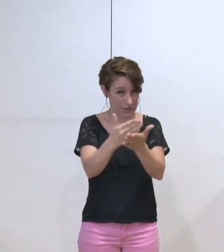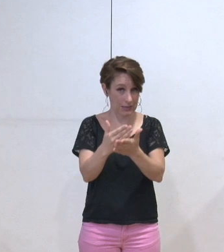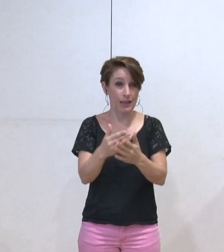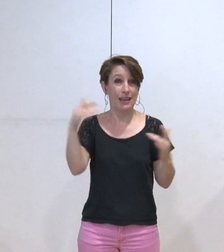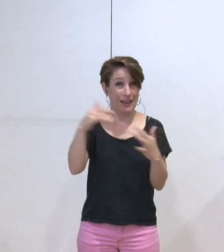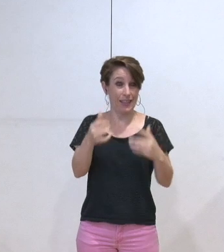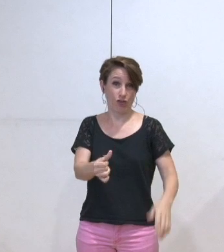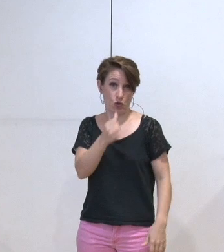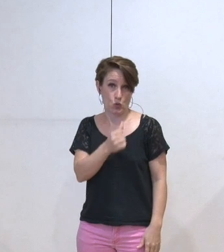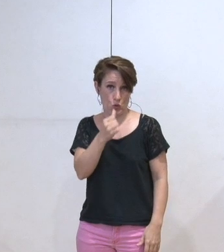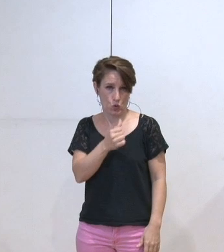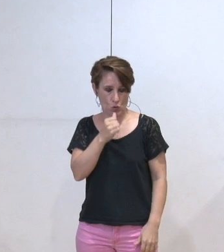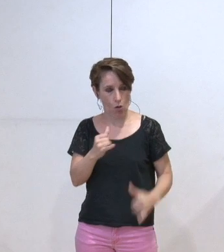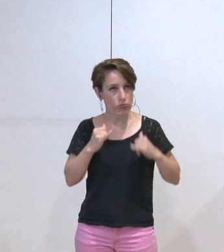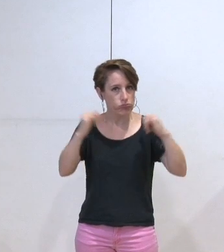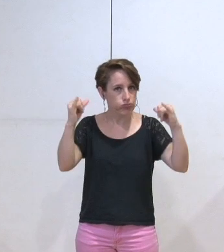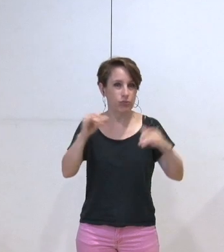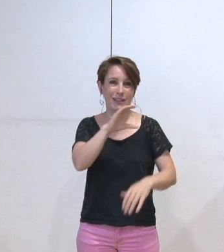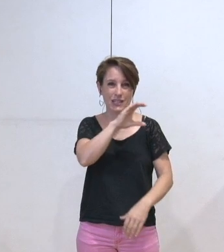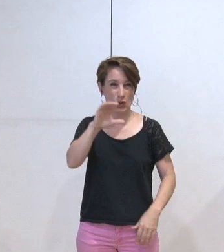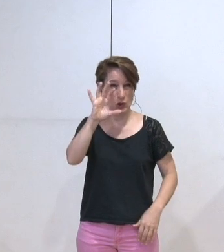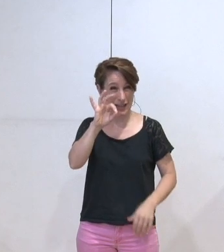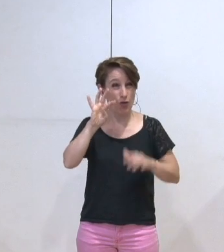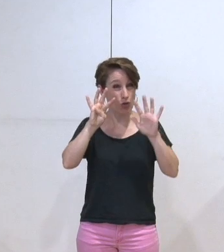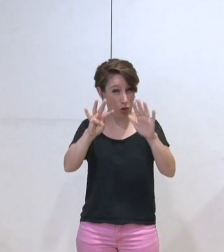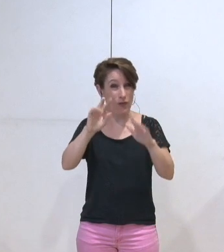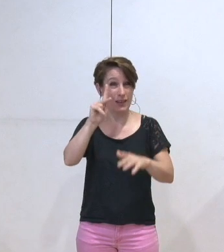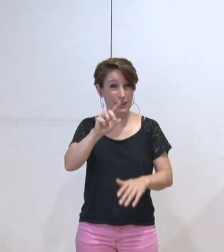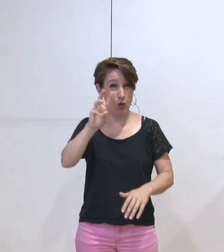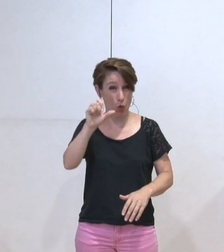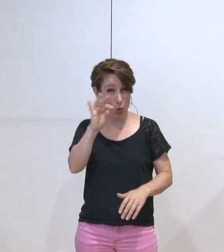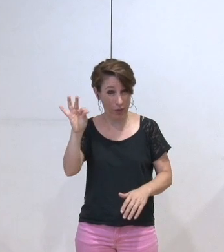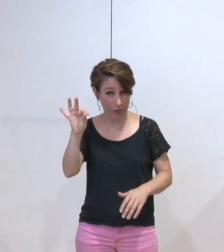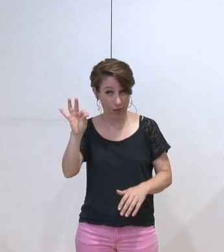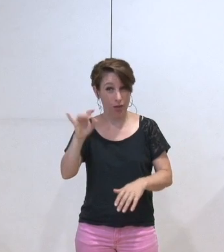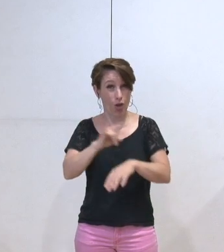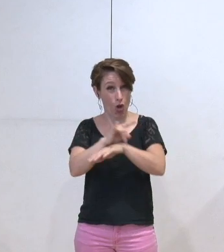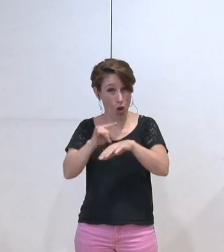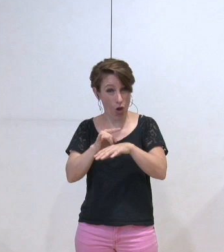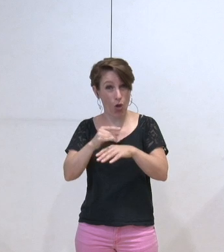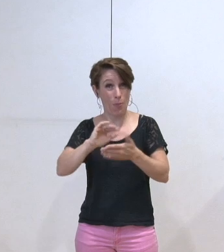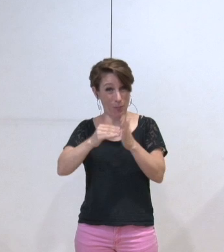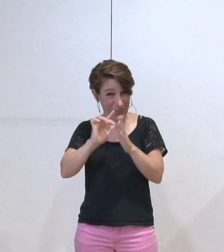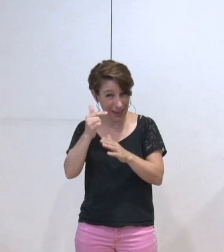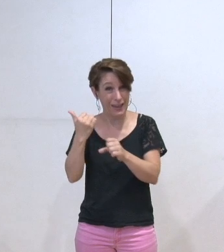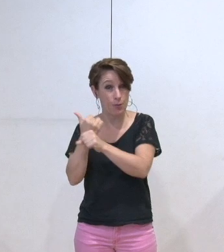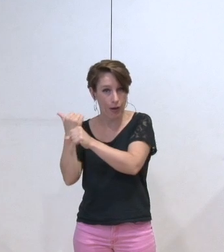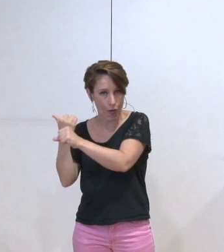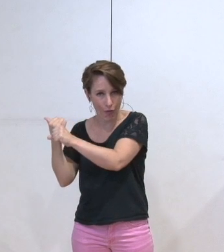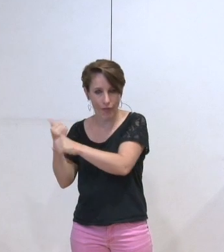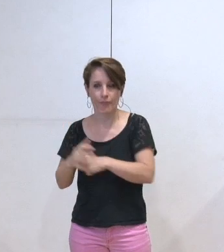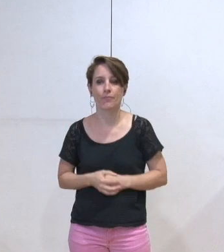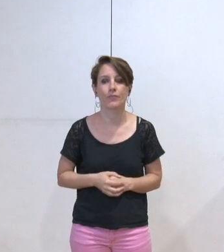énergétique qui est aussi élevée de 159 kW équivalent pétrole par mètre carré par an pour le coup ici le